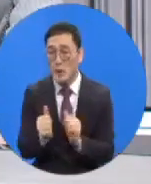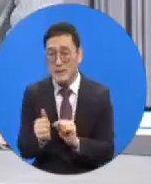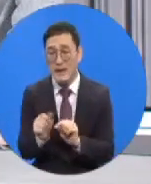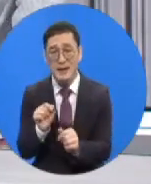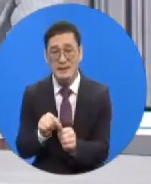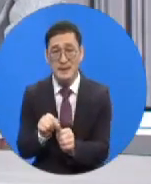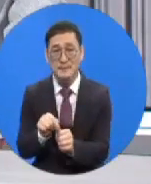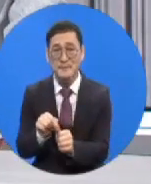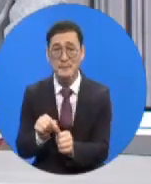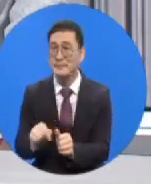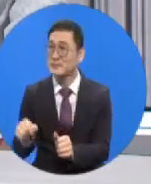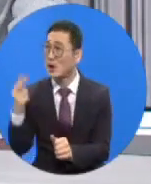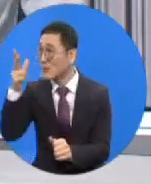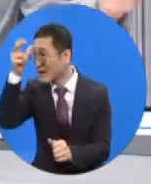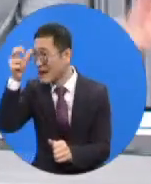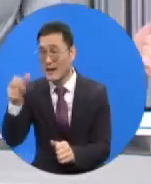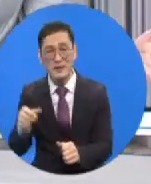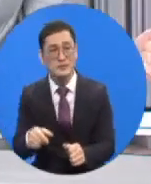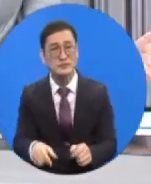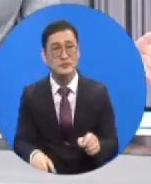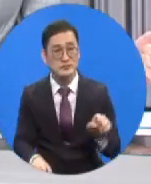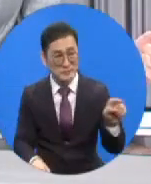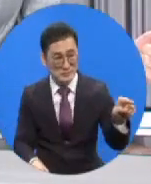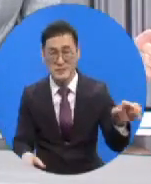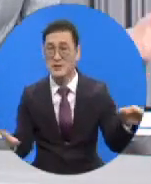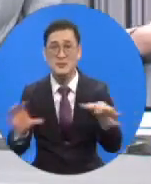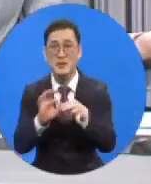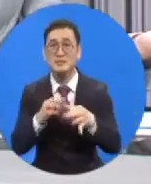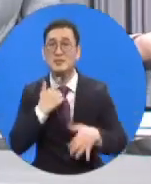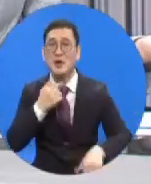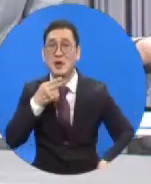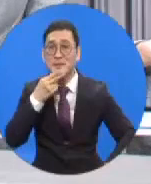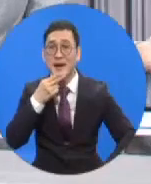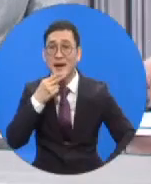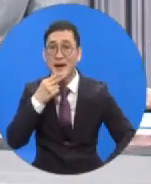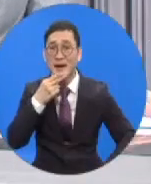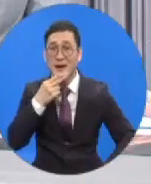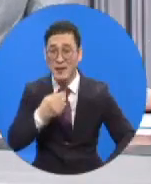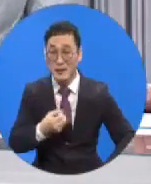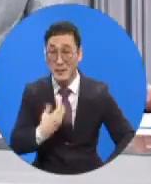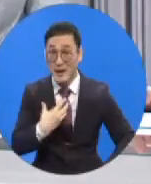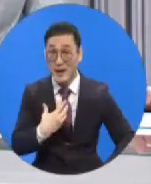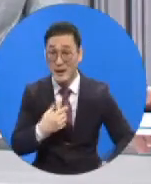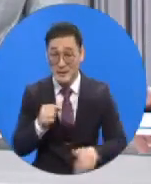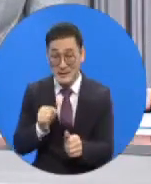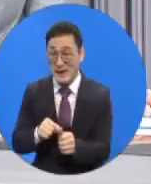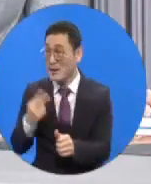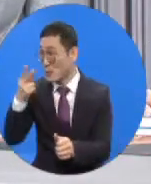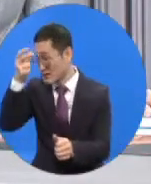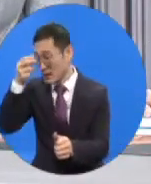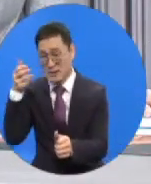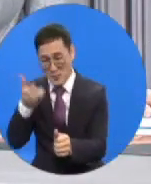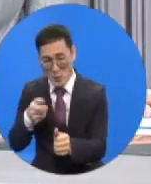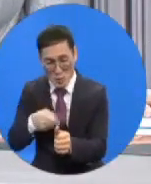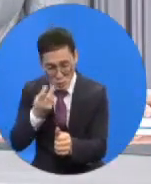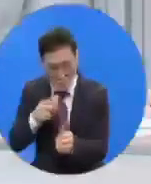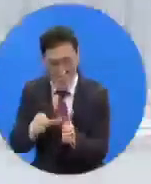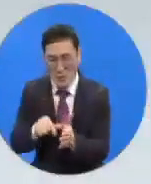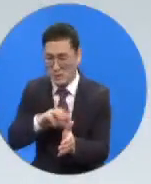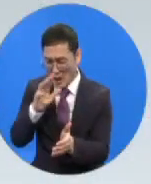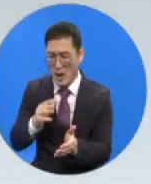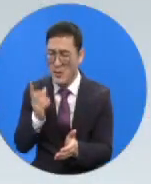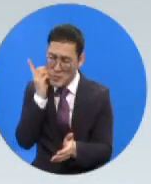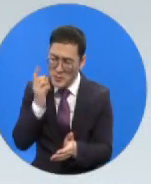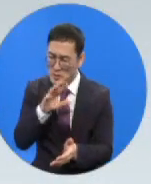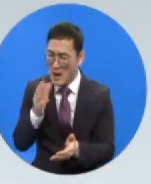입장인데 이 변호사는 사실 지금 검찰 조사에 굉장히 협조적으로 응하고 있다라는 얘기가 나오고 있네요. 네, 본인은 그렇게